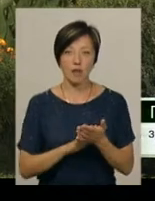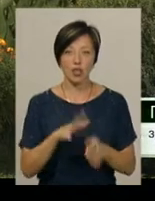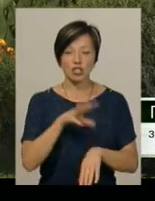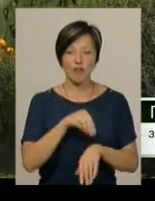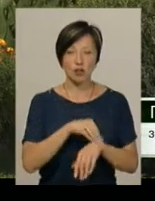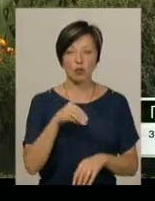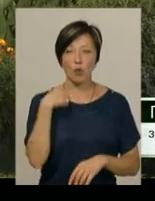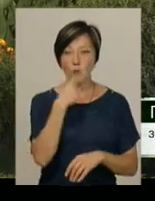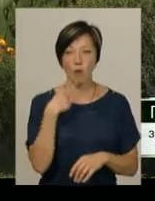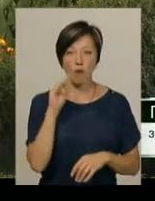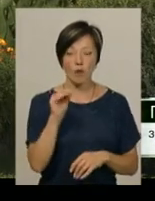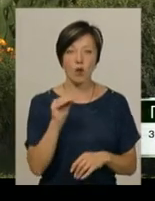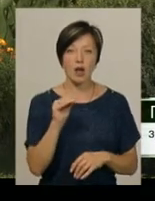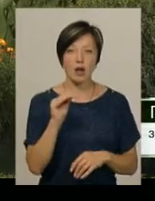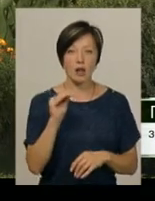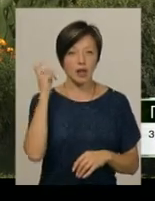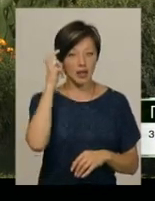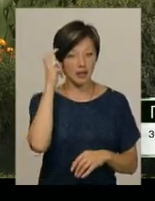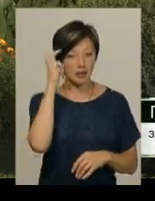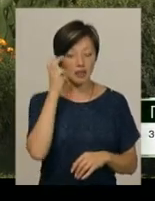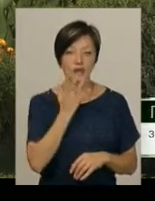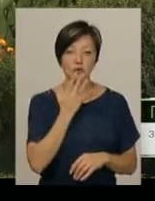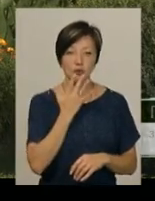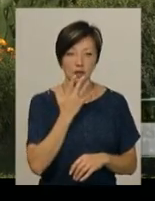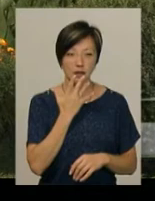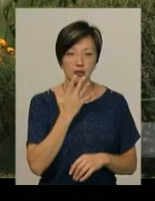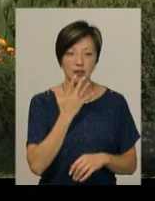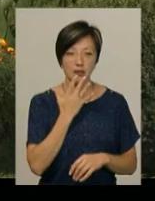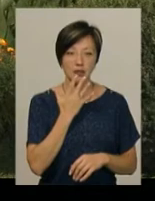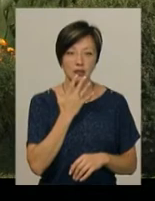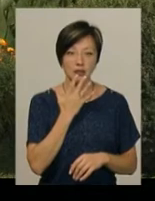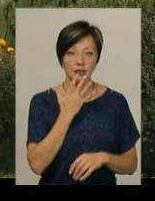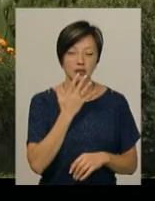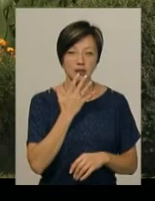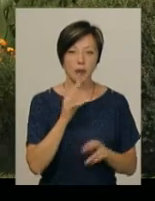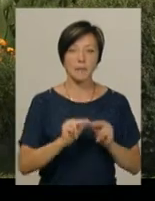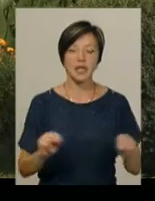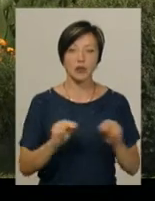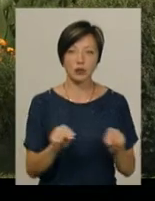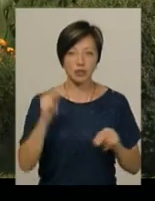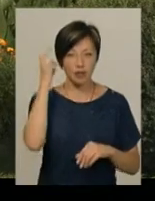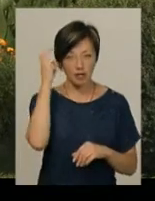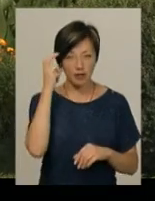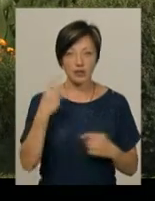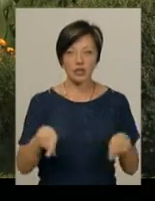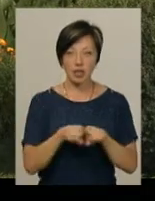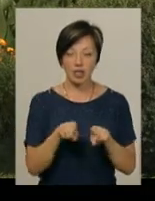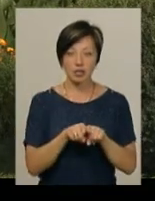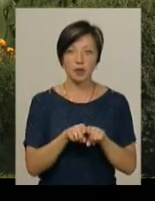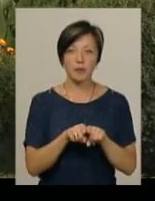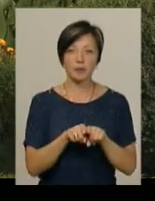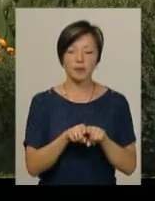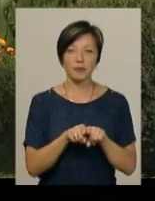мову. В Київський національний, в педагогічний в Києві теж, в